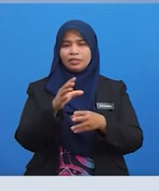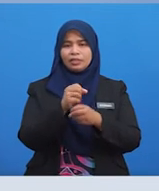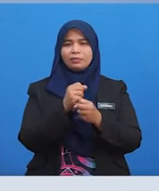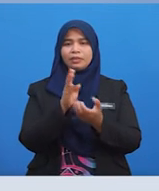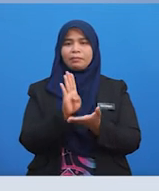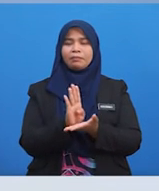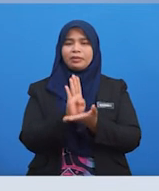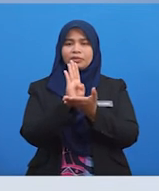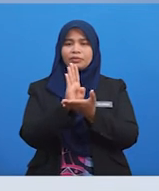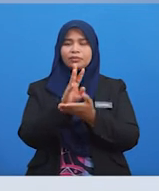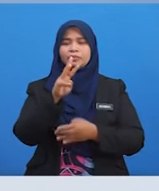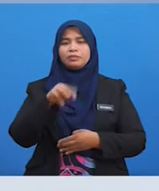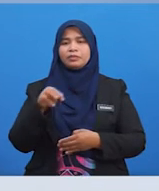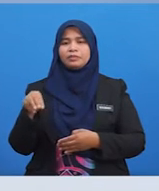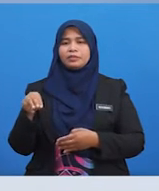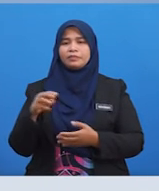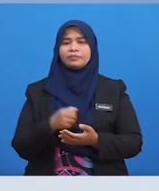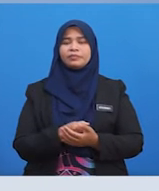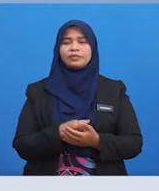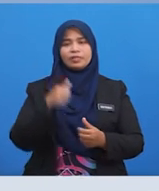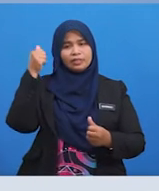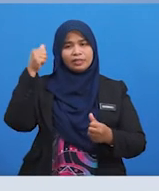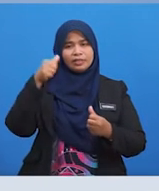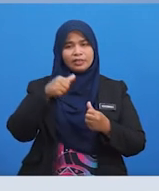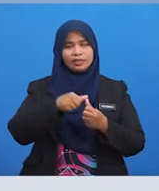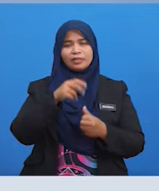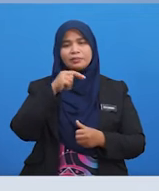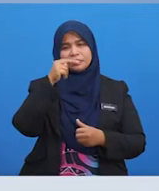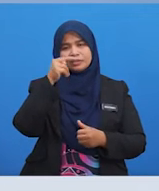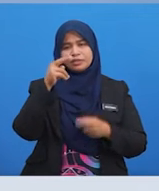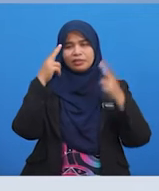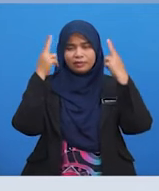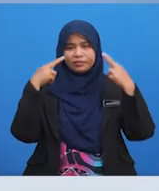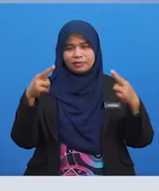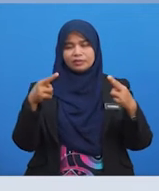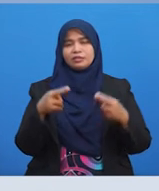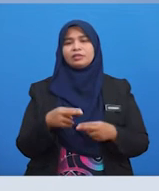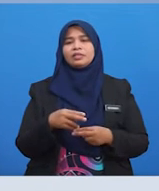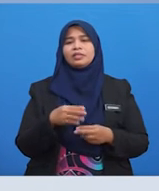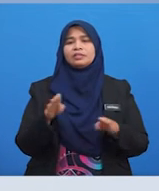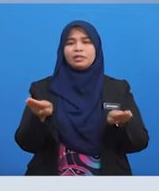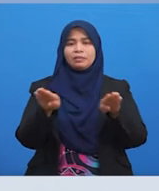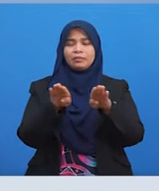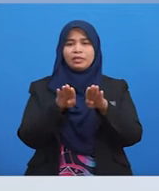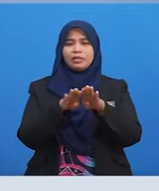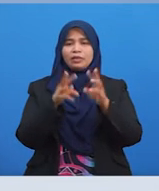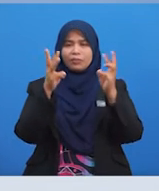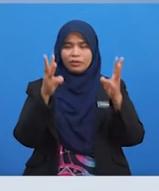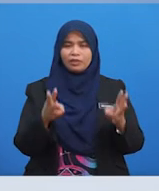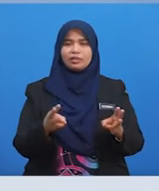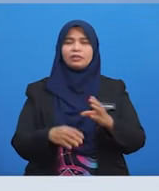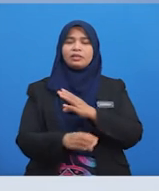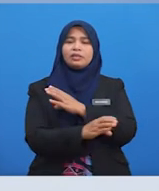dapat membantu murid-murid. Ingat pesan ustazah, sebagai